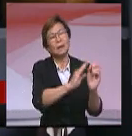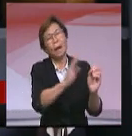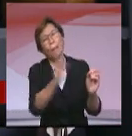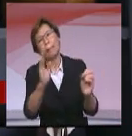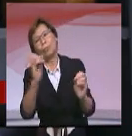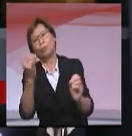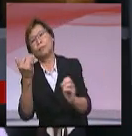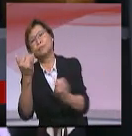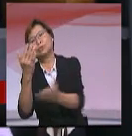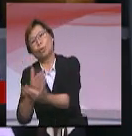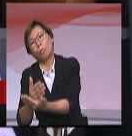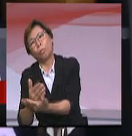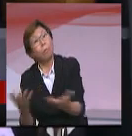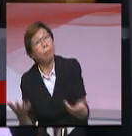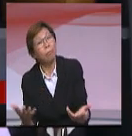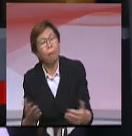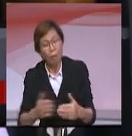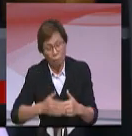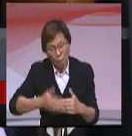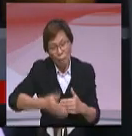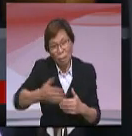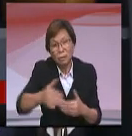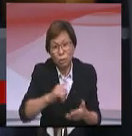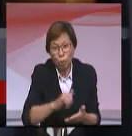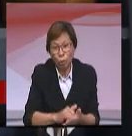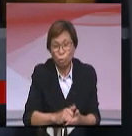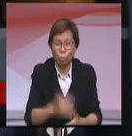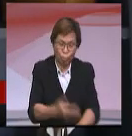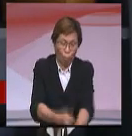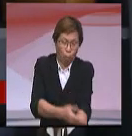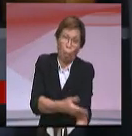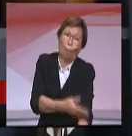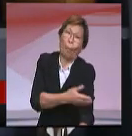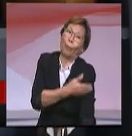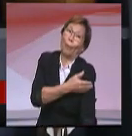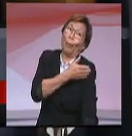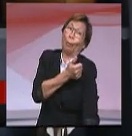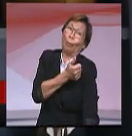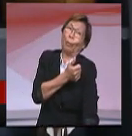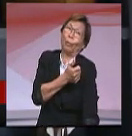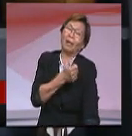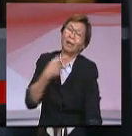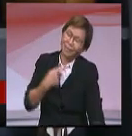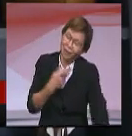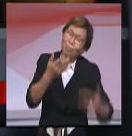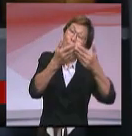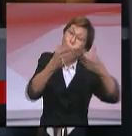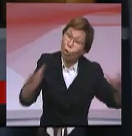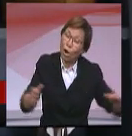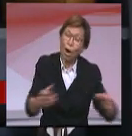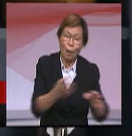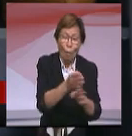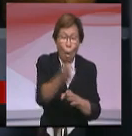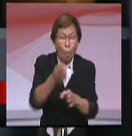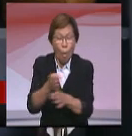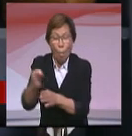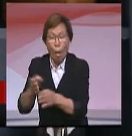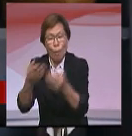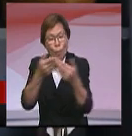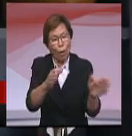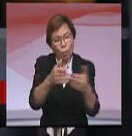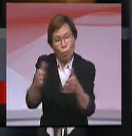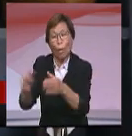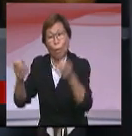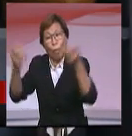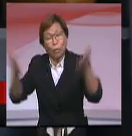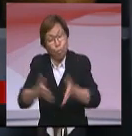Tapi selepas itu, apabila keadaan bertambah baik, maka kita buka lebih lagi, kita membuka lagi